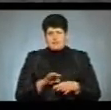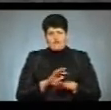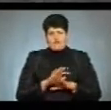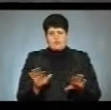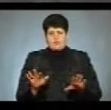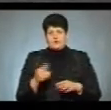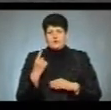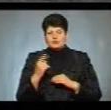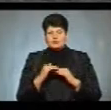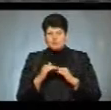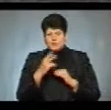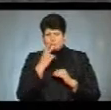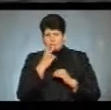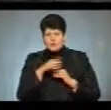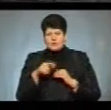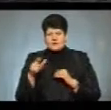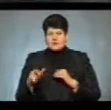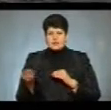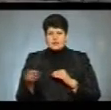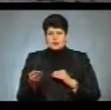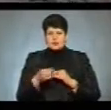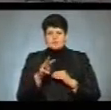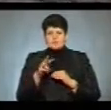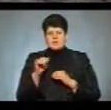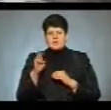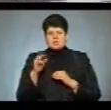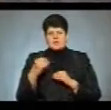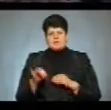На одному з полів ми побачили людей, що труять мишей.